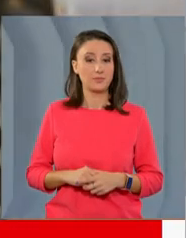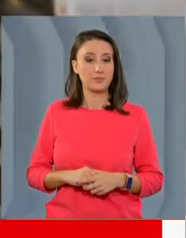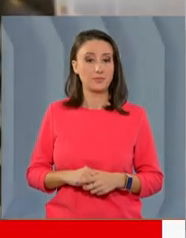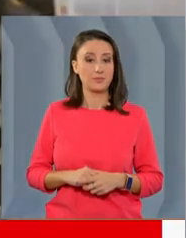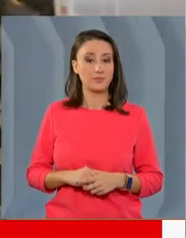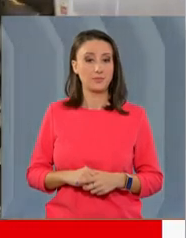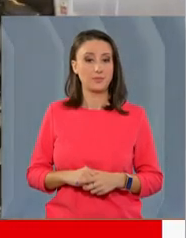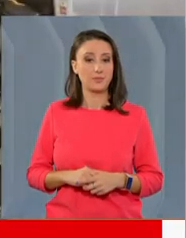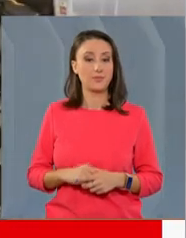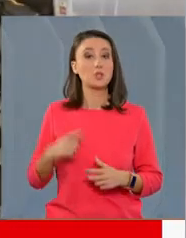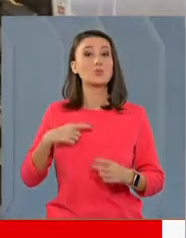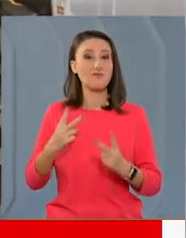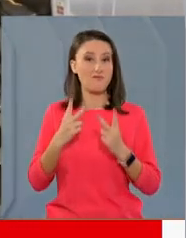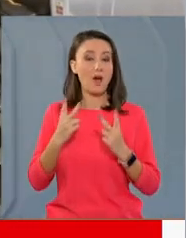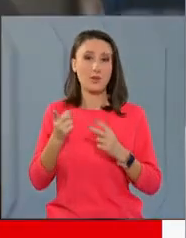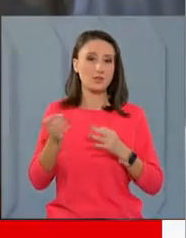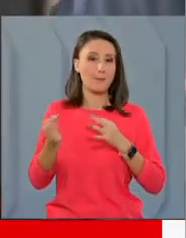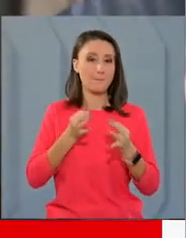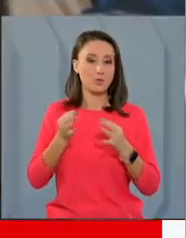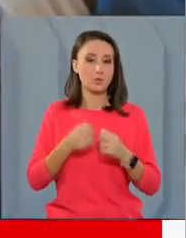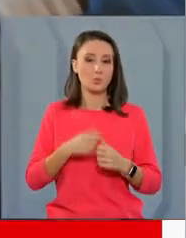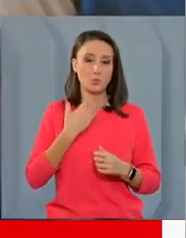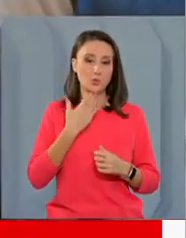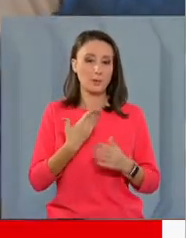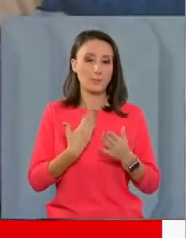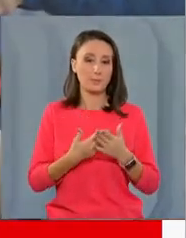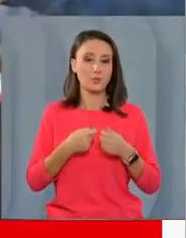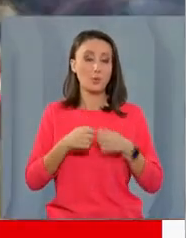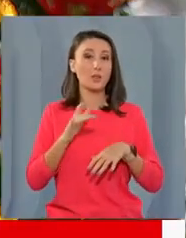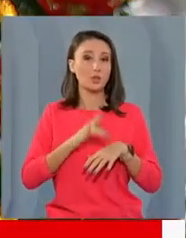și, exact, care și-au făcut apariția în acest sezon. Mulțumim foarte mult, domnule doctor! Numai...